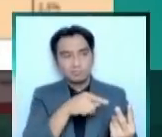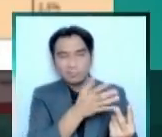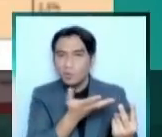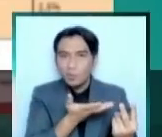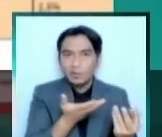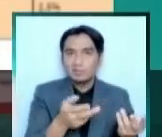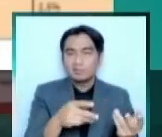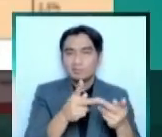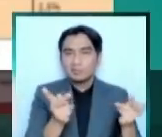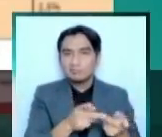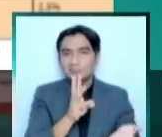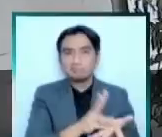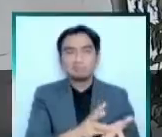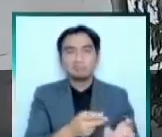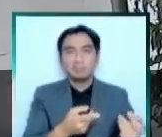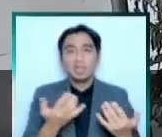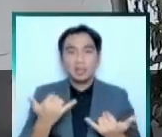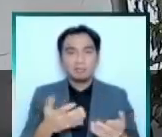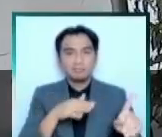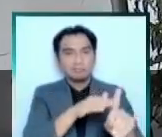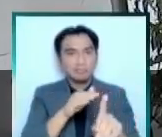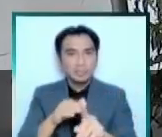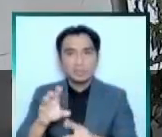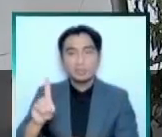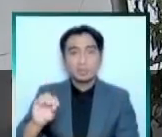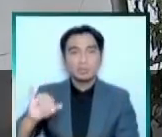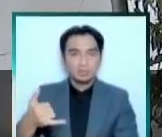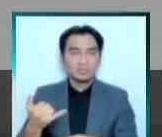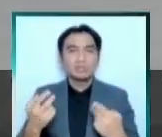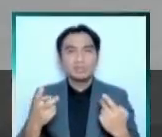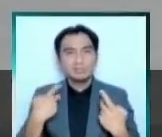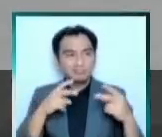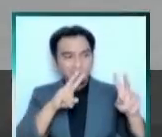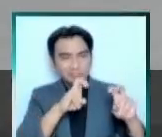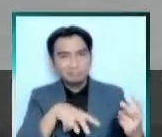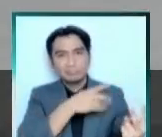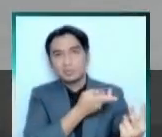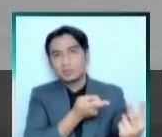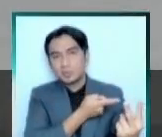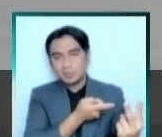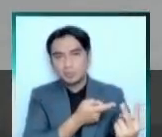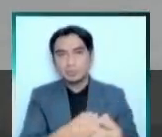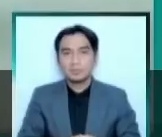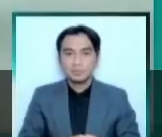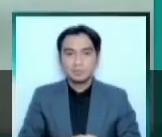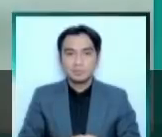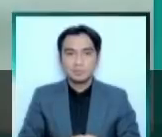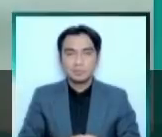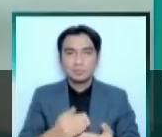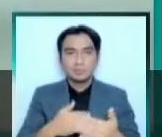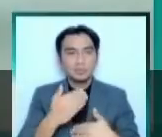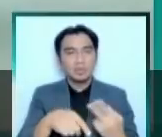2. Umaapela na rin si Gordon sa Department of Justice na imbestigahan ang 2 personalidad. 3 Jason Uson ang humarap